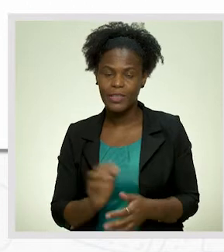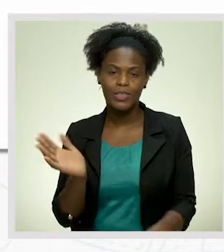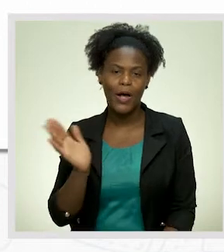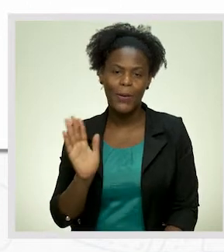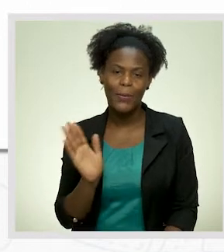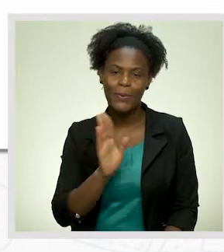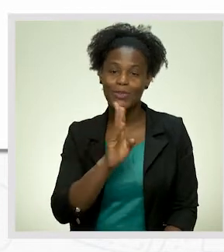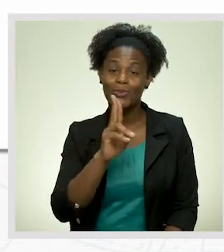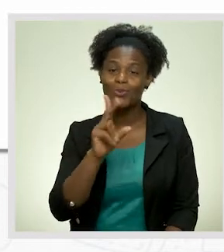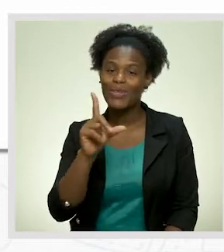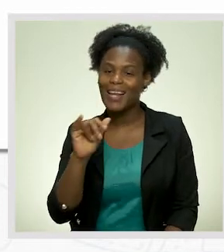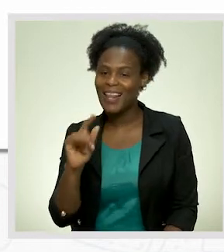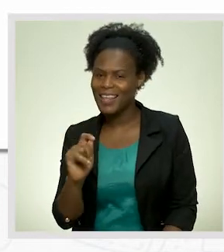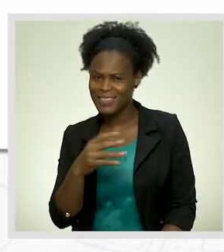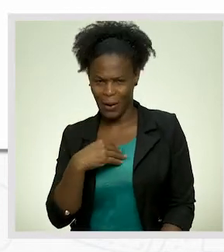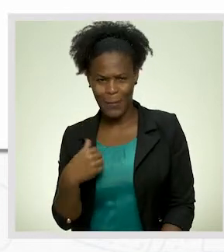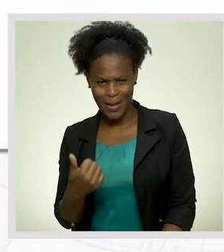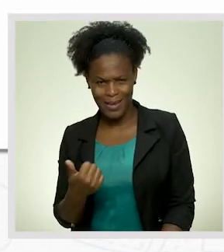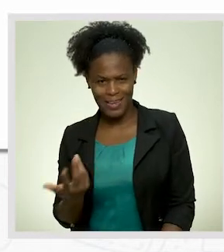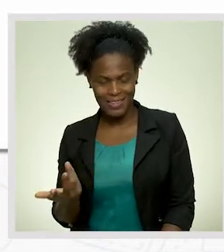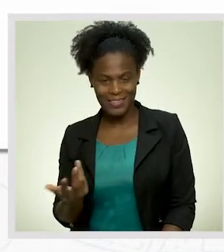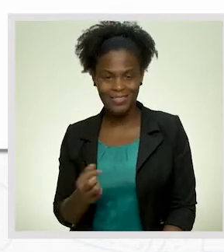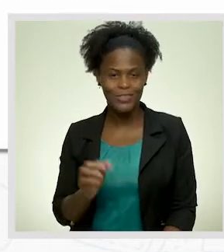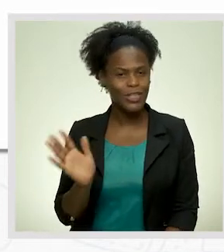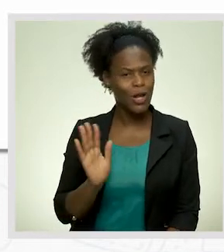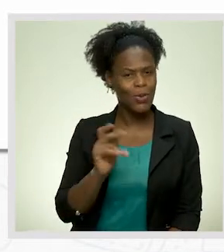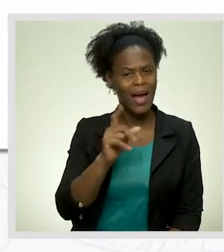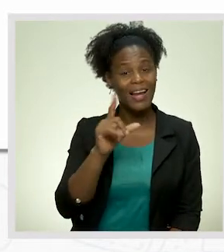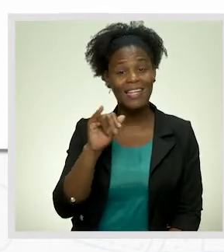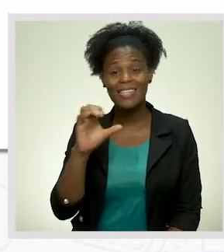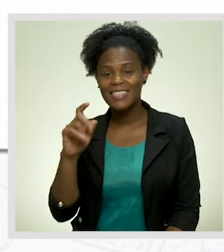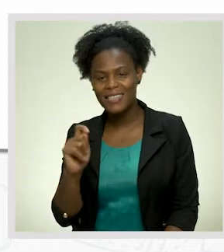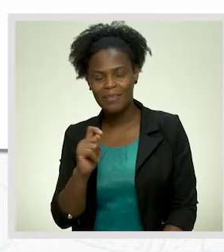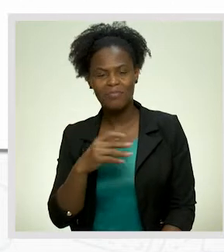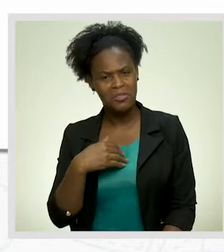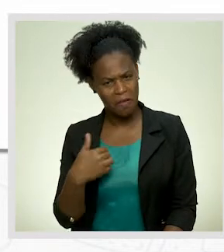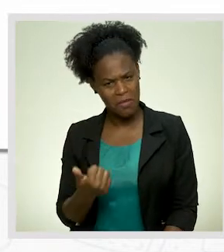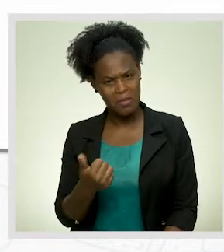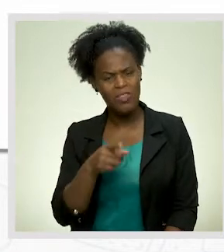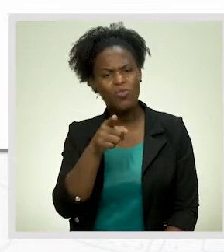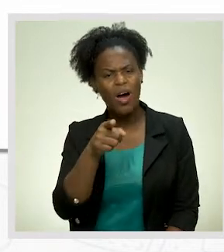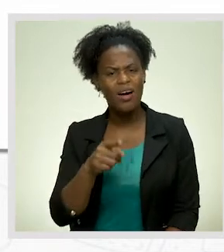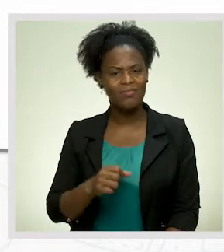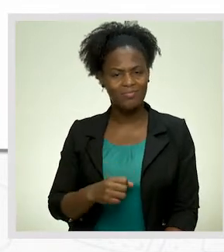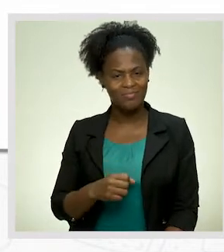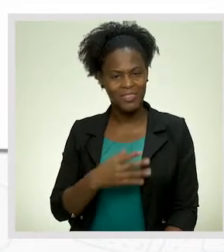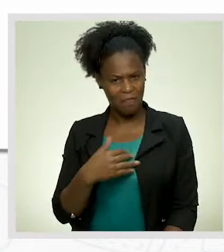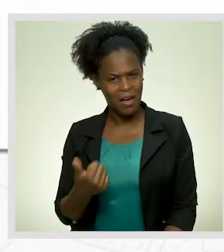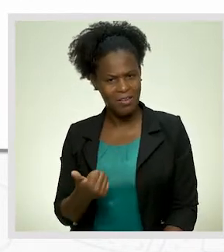salut Julie, ça va? Salut Alice, ça va? Et toi, ça